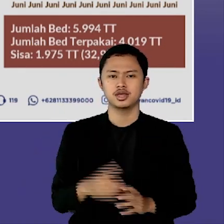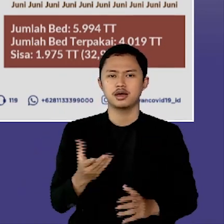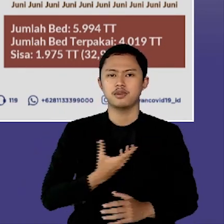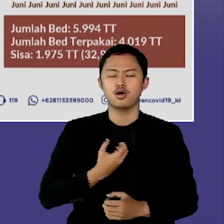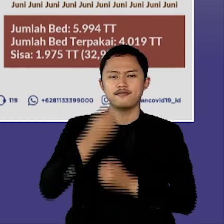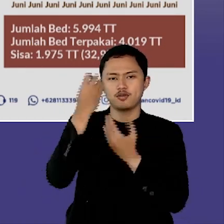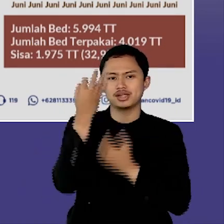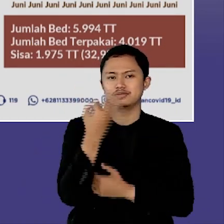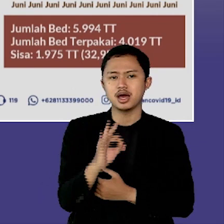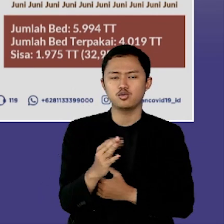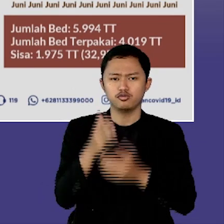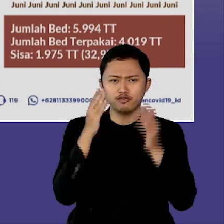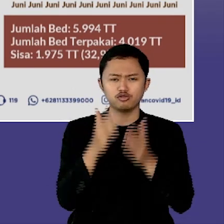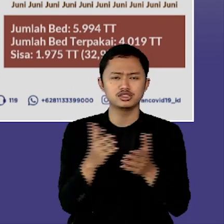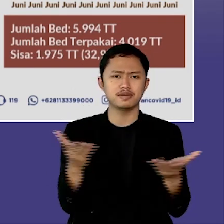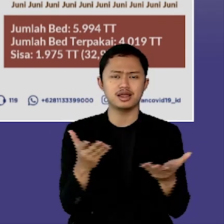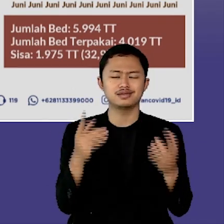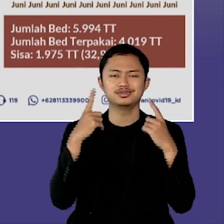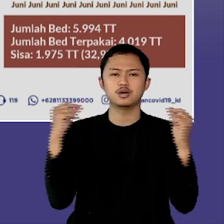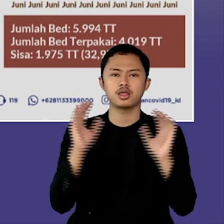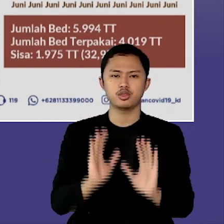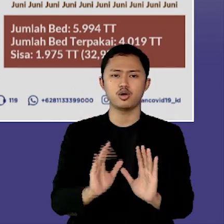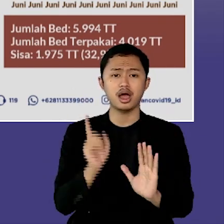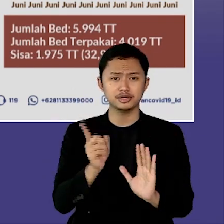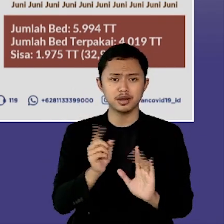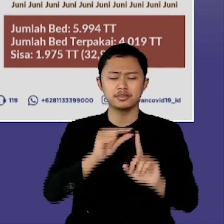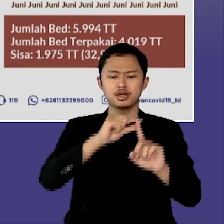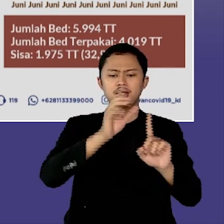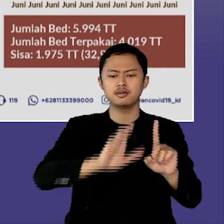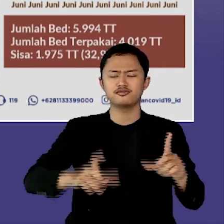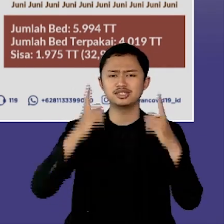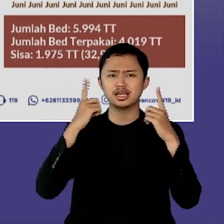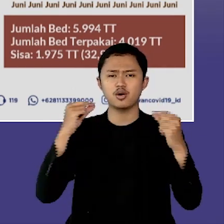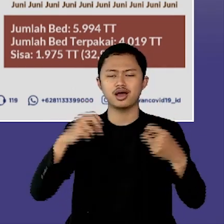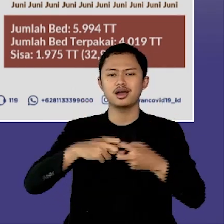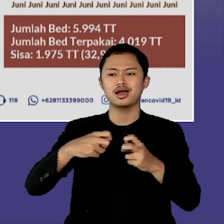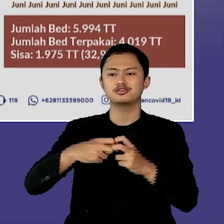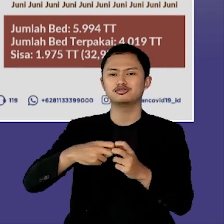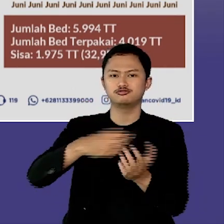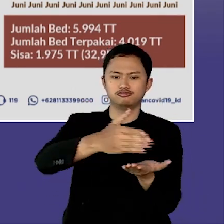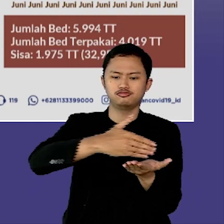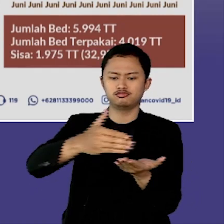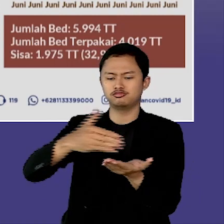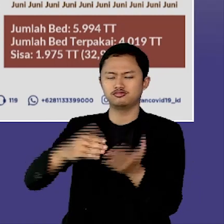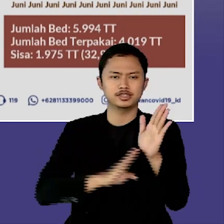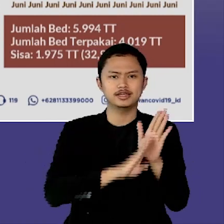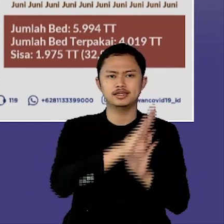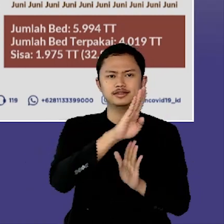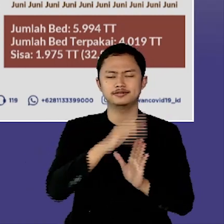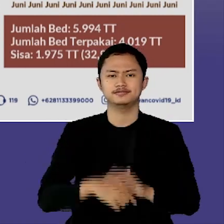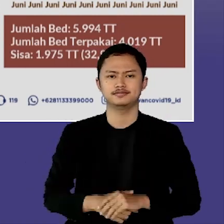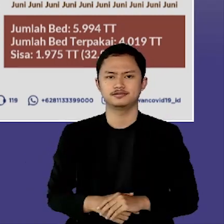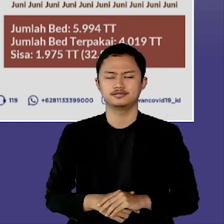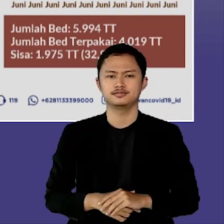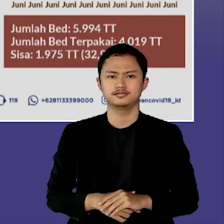khusus di pulau Jawa karena saat ini provinsi-provinsi di pulau coba menyumbangkan kenaikan kasus yang sangat signifikan